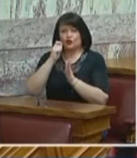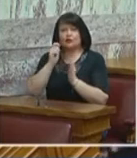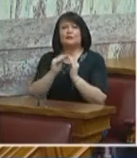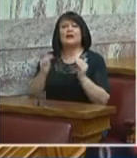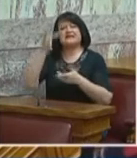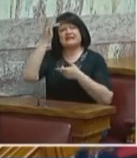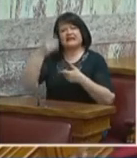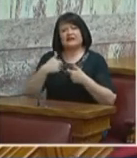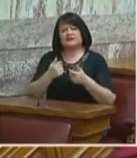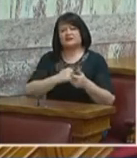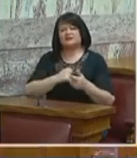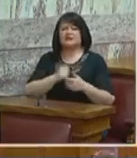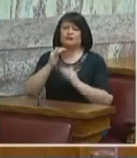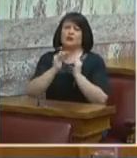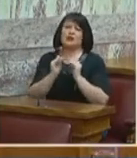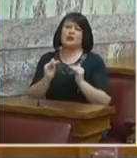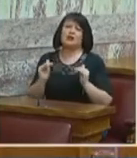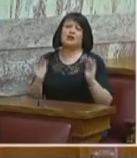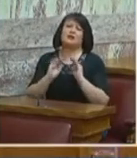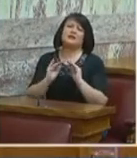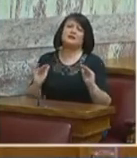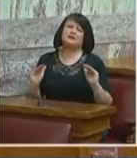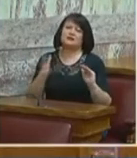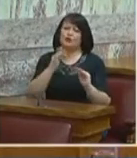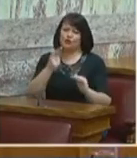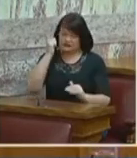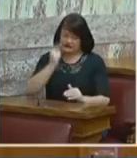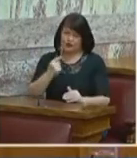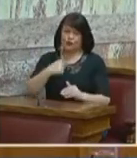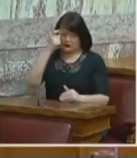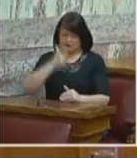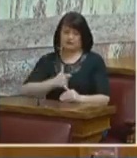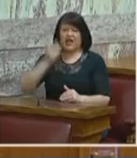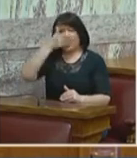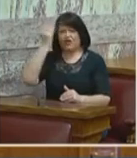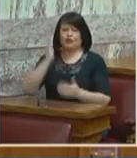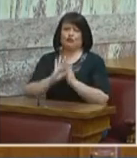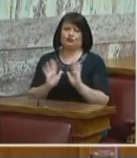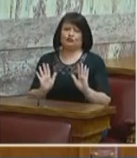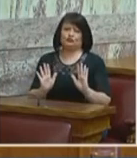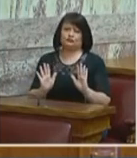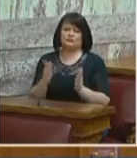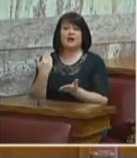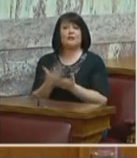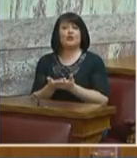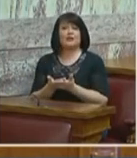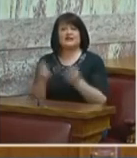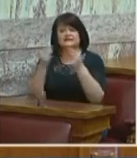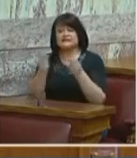συνείδηση. Ήρεμη λόγω της αθωότητάς μου, την οποία τεκμηρίωσα με αδιάστητα